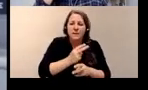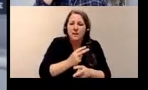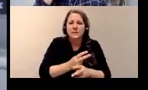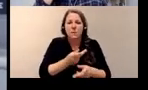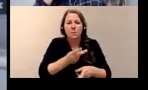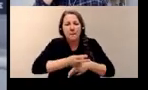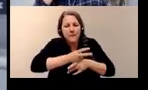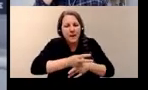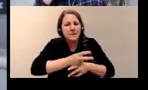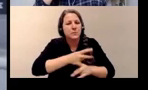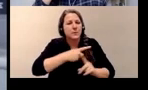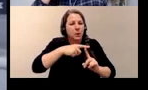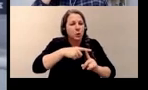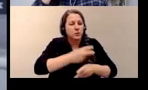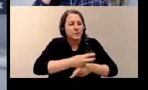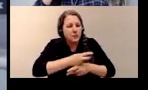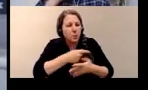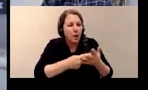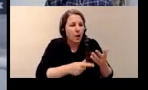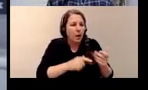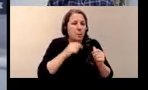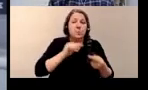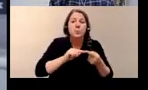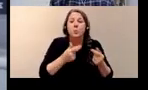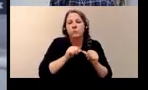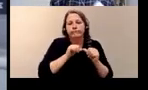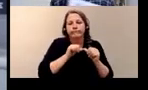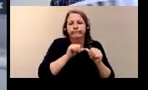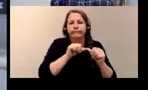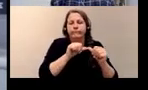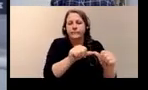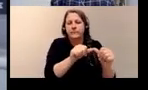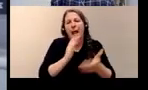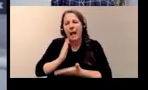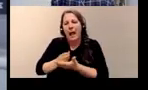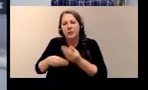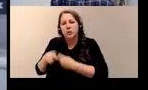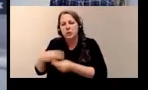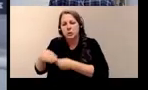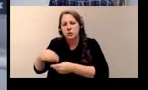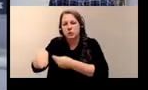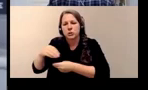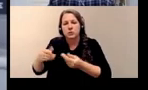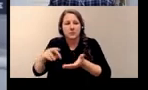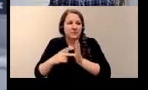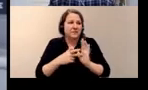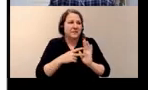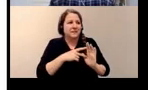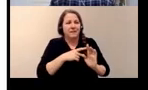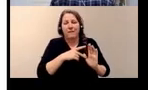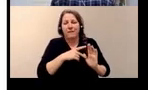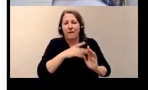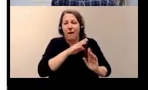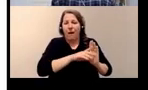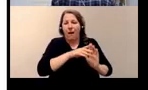des objets numériques pour les faire durer, et avec l'espoir évidemment que ça permettrait de réduire en fait notre empreinte sur cette